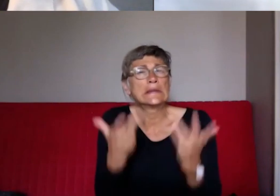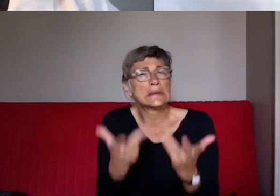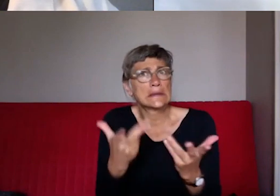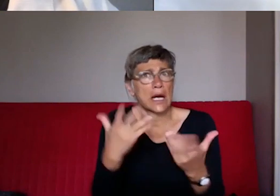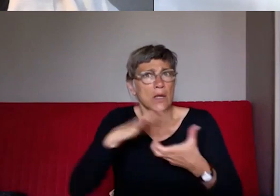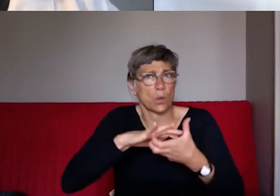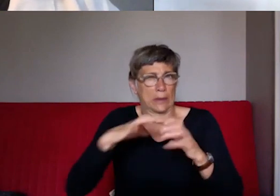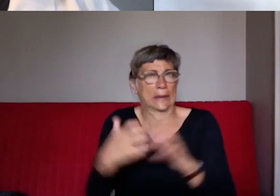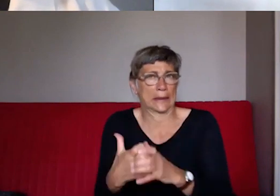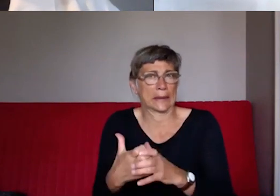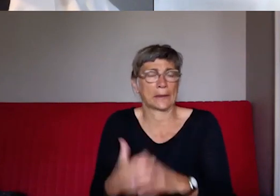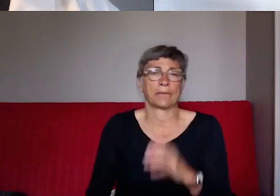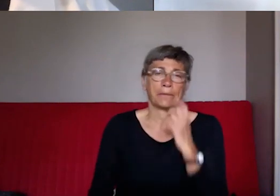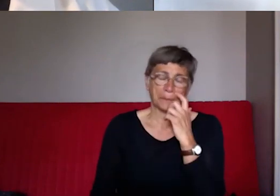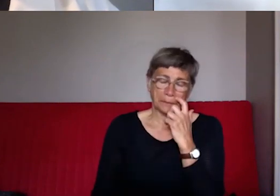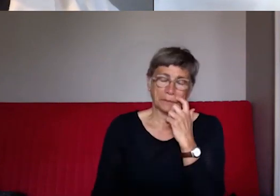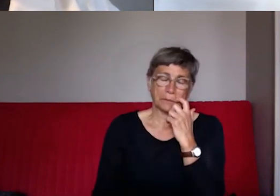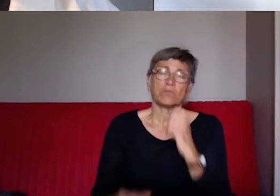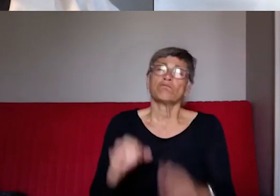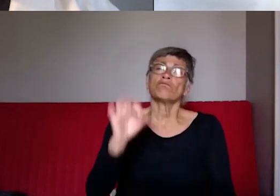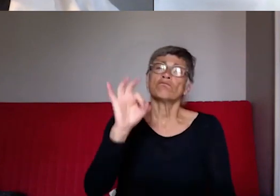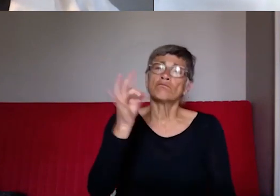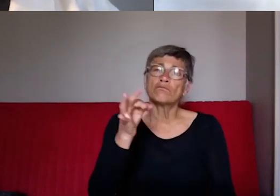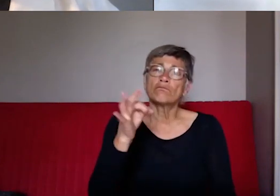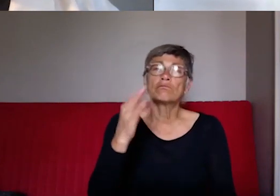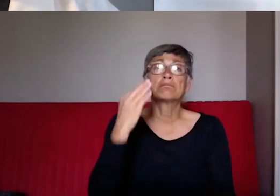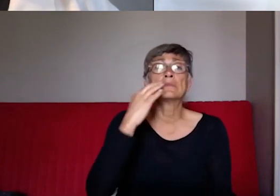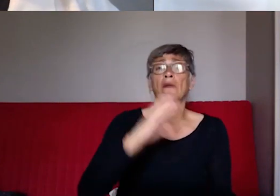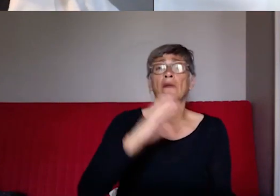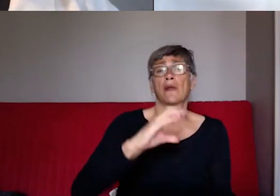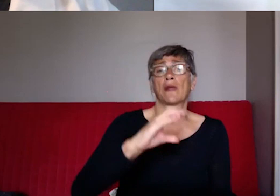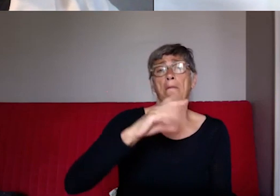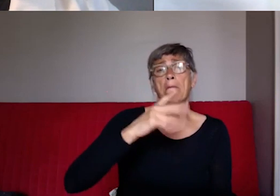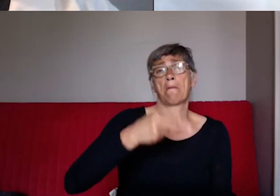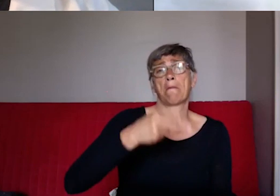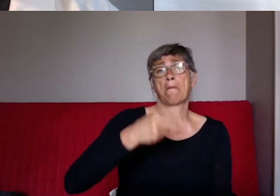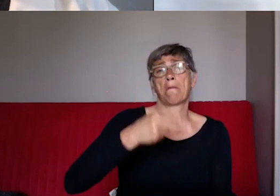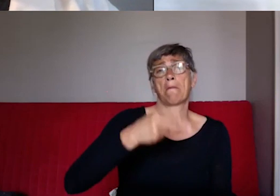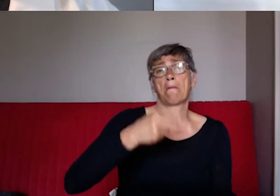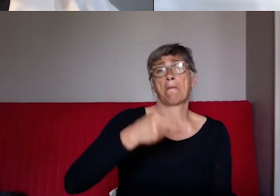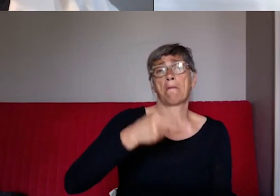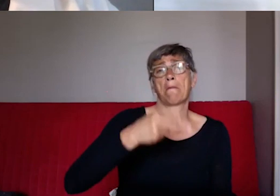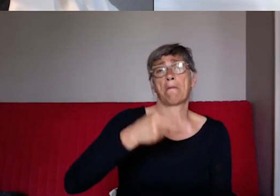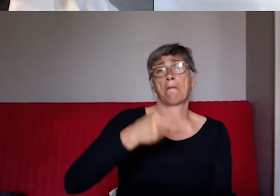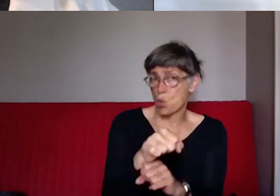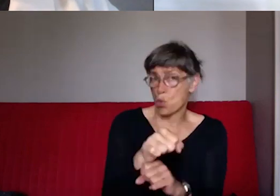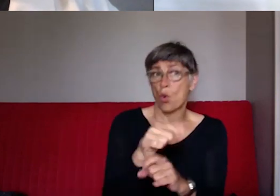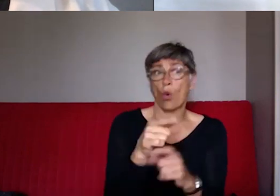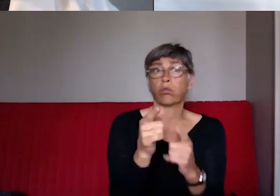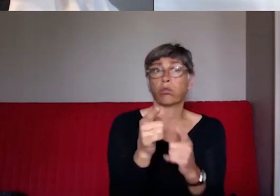compliquée. Alors, vous pouvez tout à fait, si vous avez un CPF par exemple, vous pouvez tout à fait envoyer le devis et que le